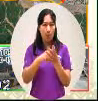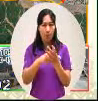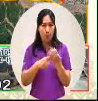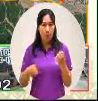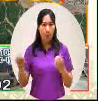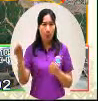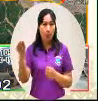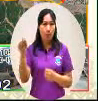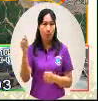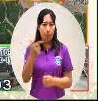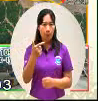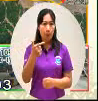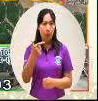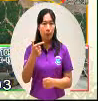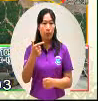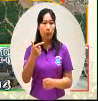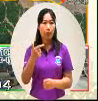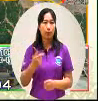1、2、3、4、5、6